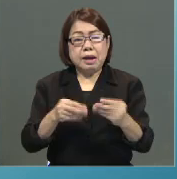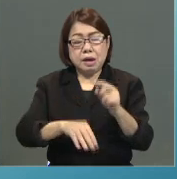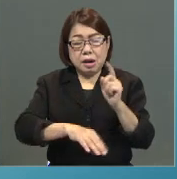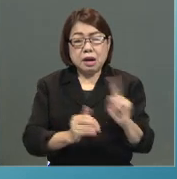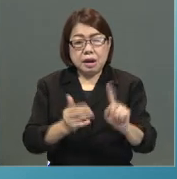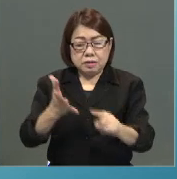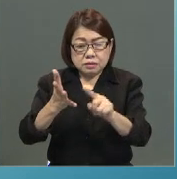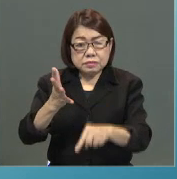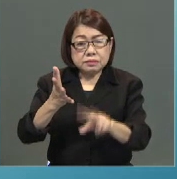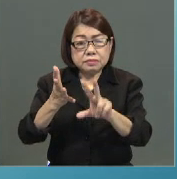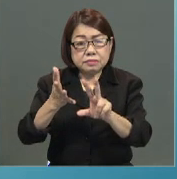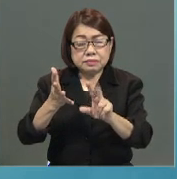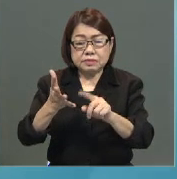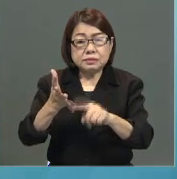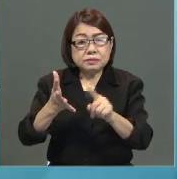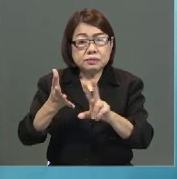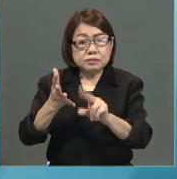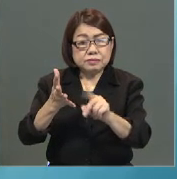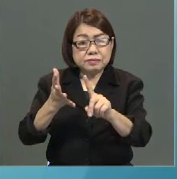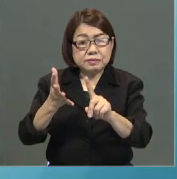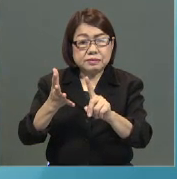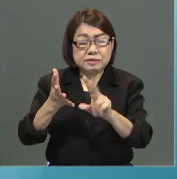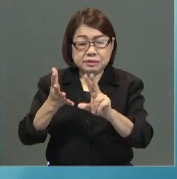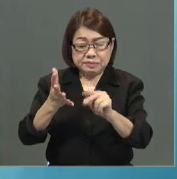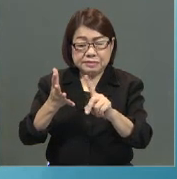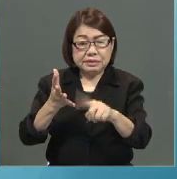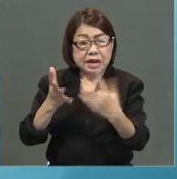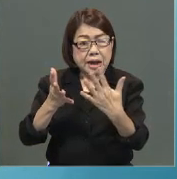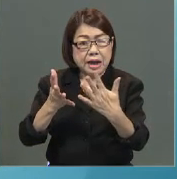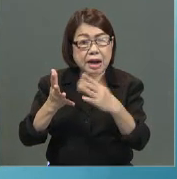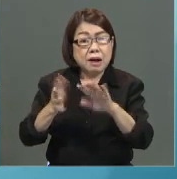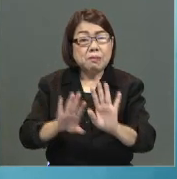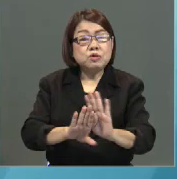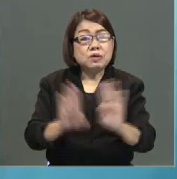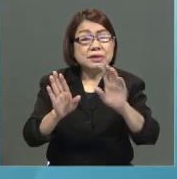เพื่อขยายต่อนะครับจากวันที่ 1มิถุนายนถึง 30